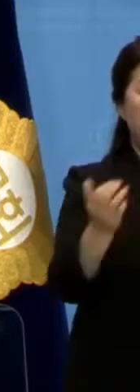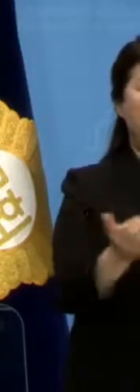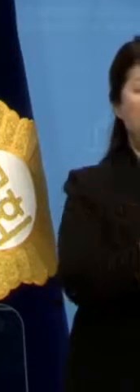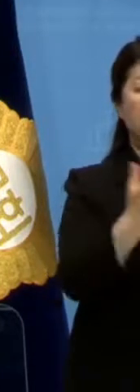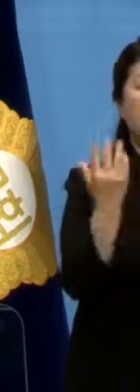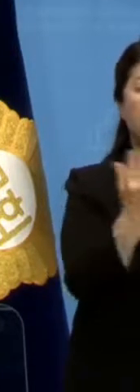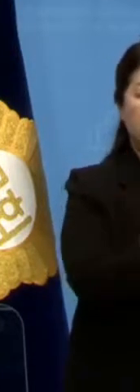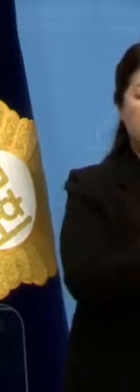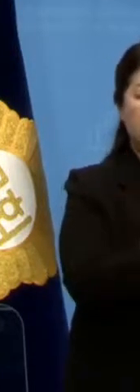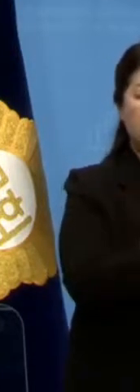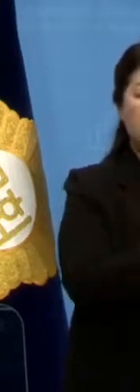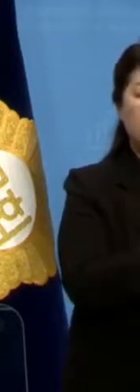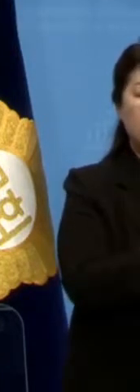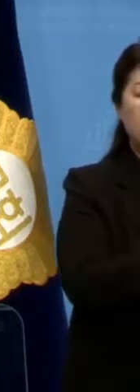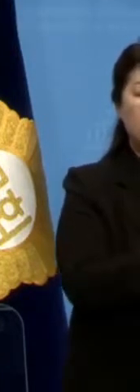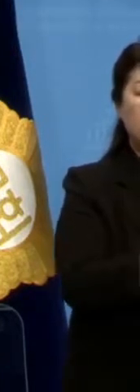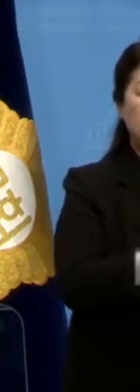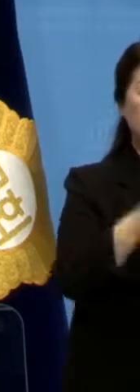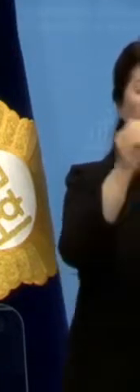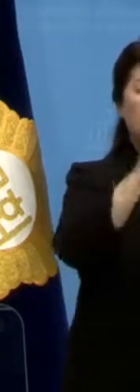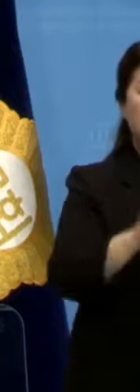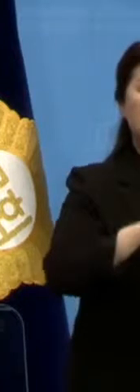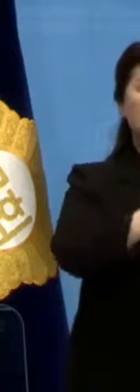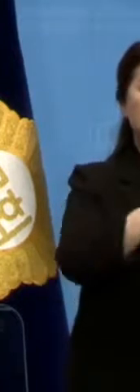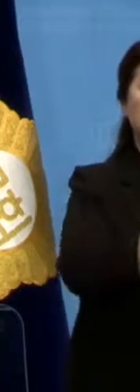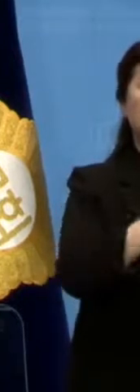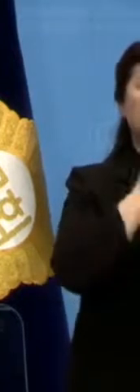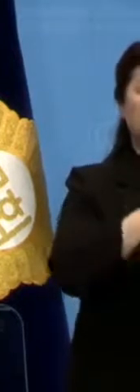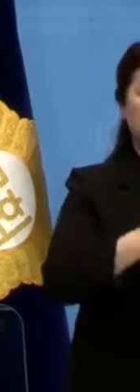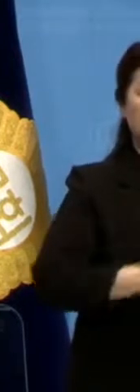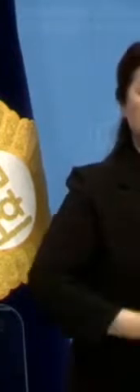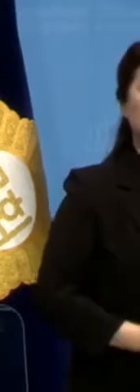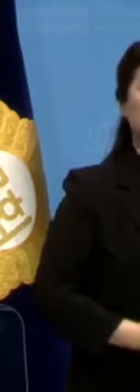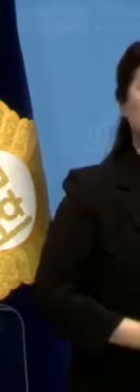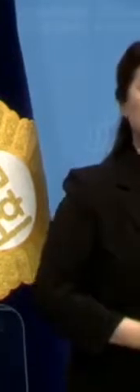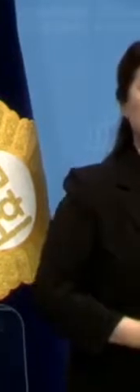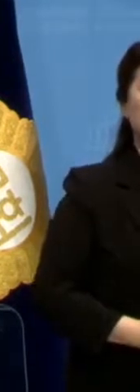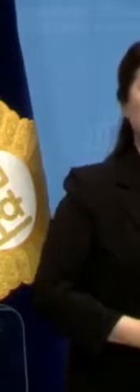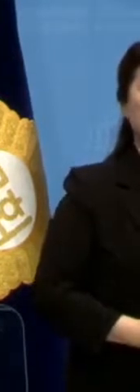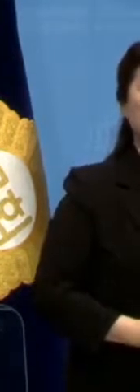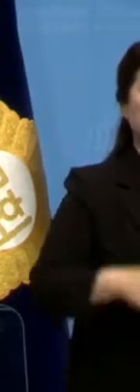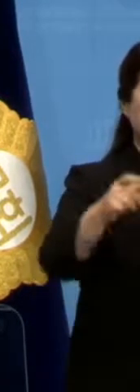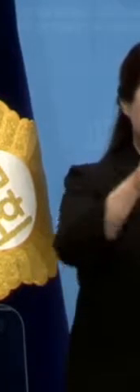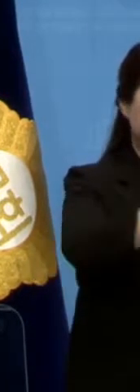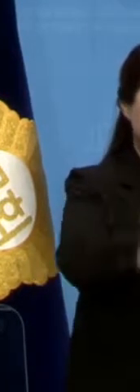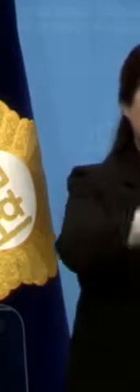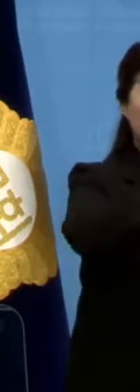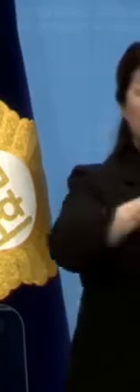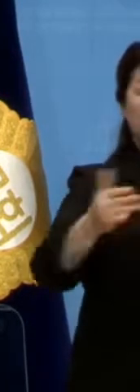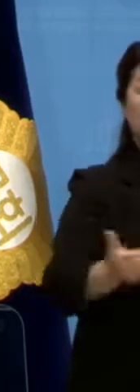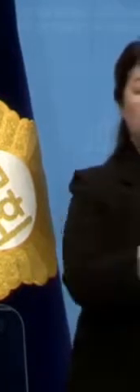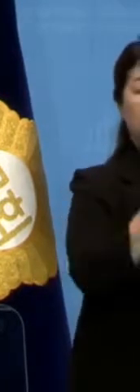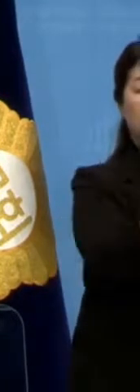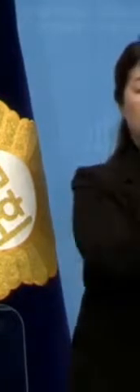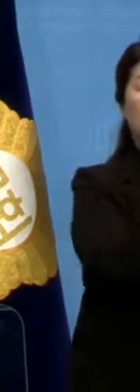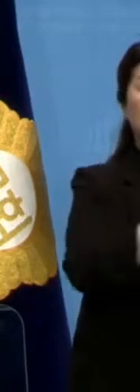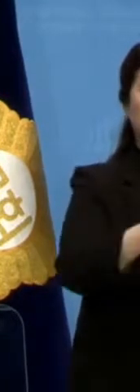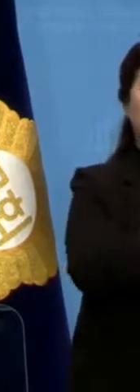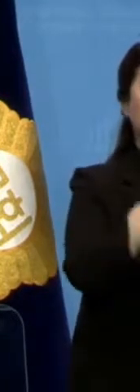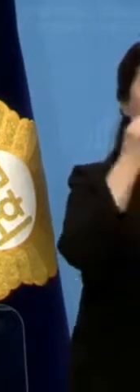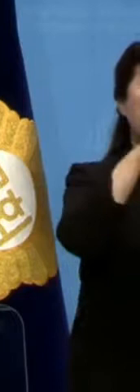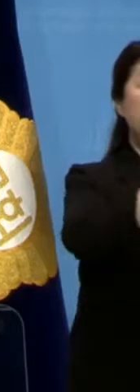것은 고작 35%에 불과한 것으로 드러났으며 지역 균형 뉴딜이라는 새 문패를